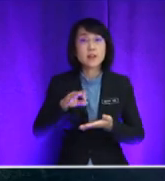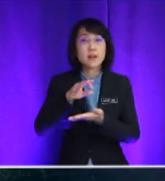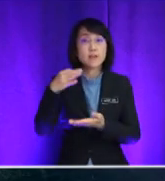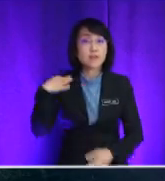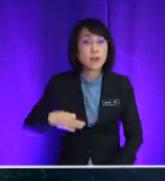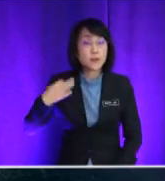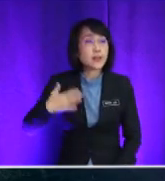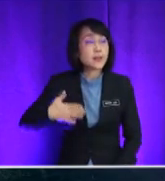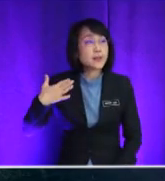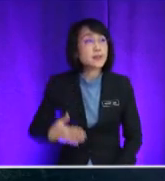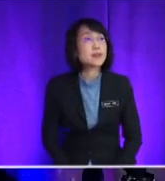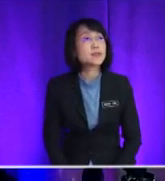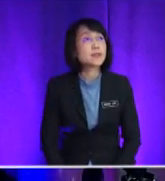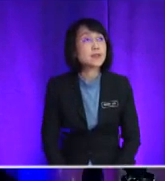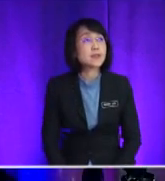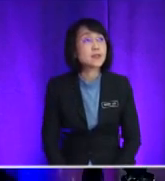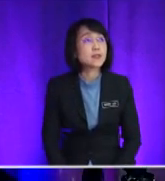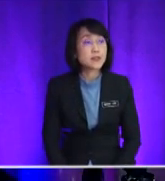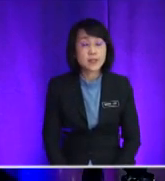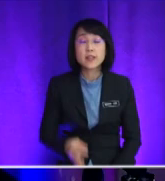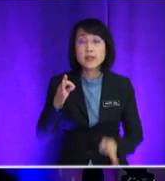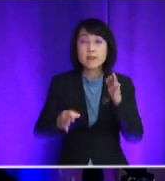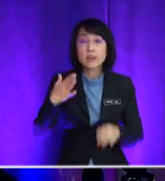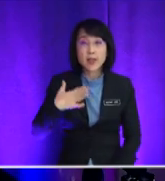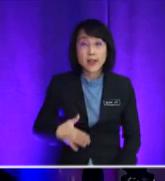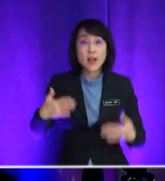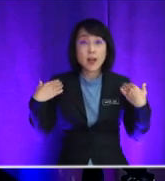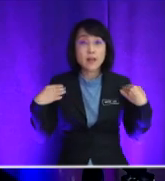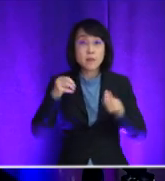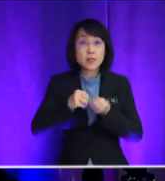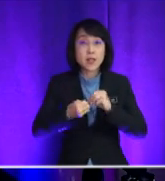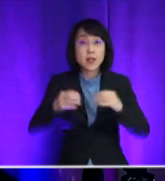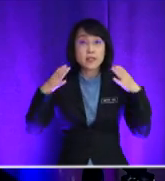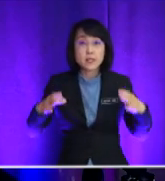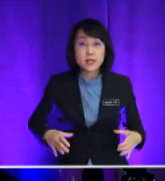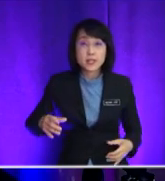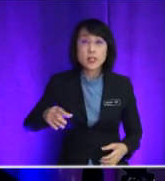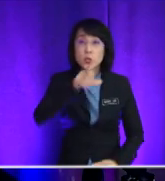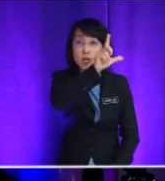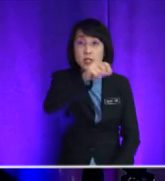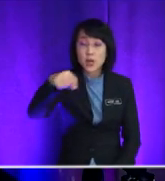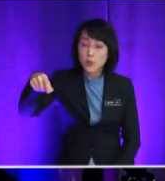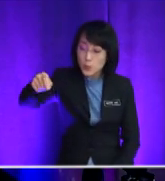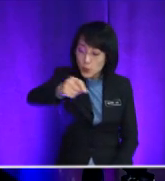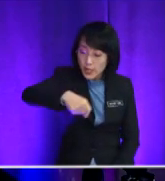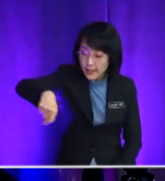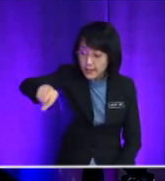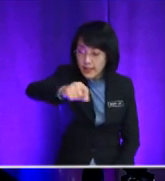ya Jadi kalau ada kita bulatkan dengan kapok tukang jahit oke oke